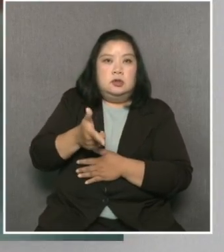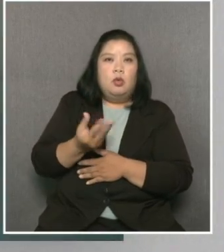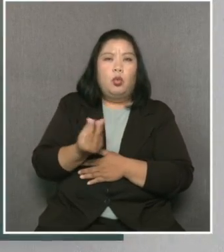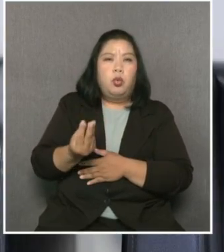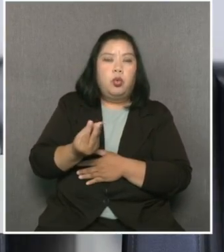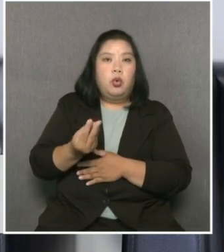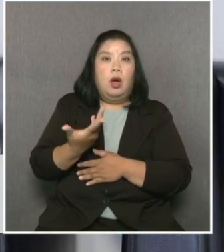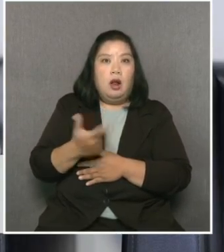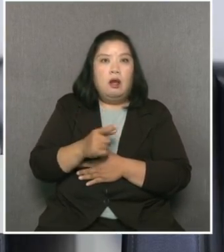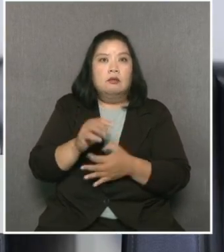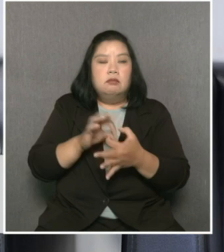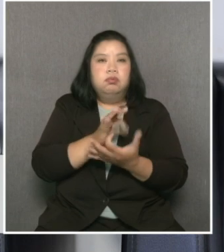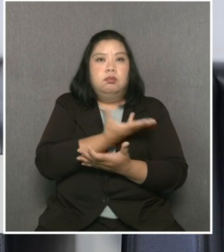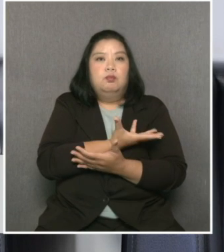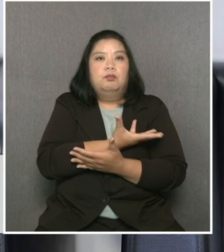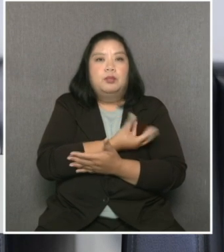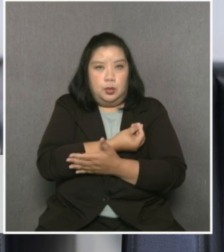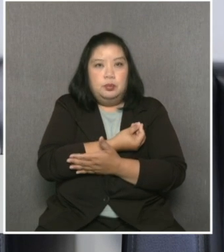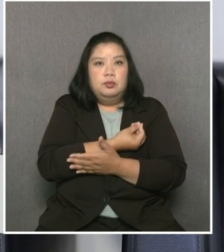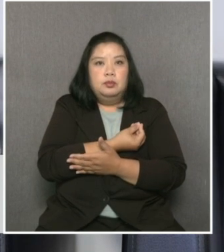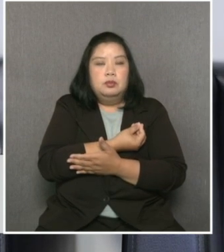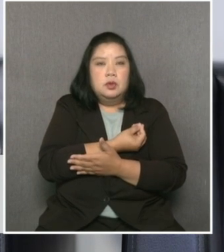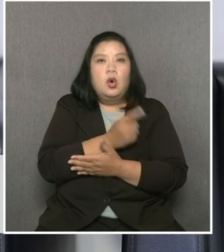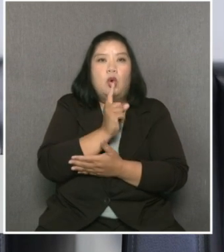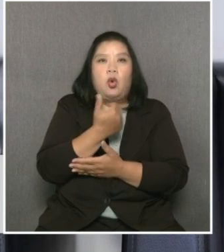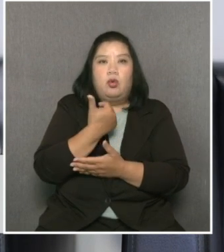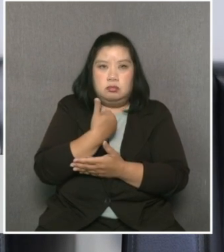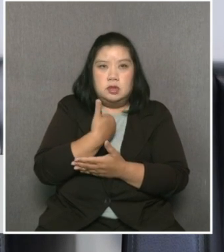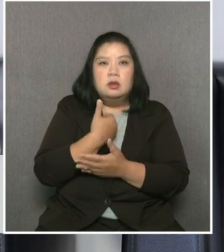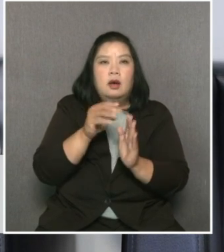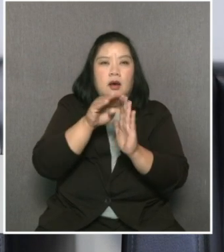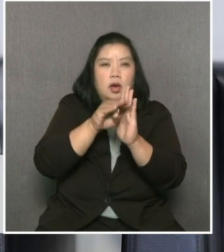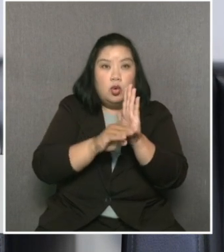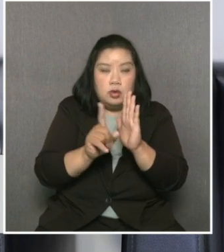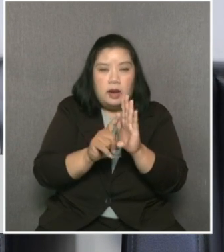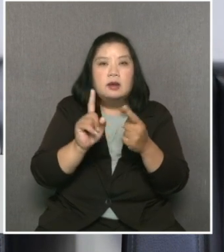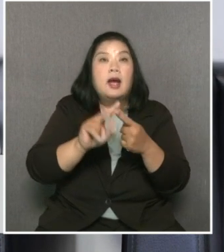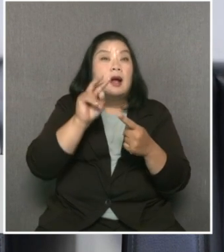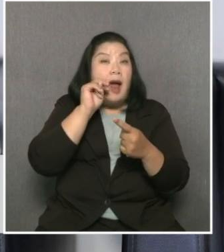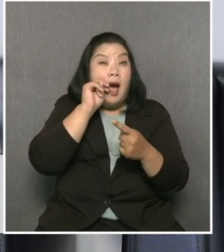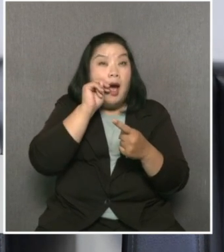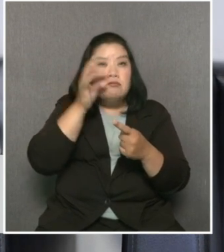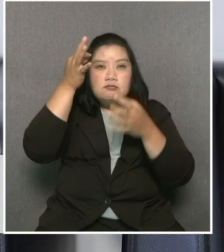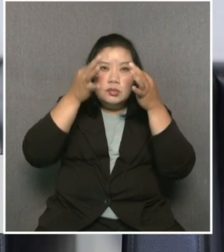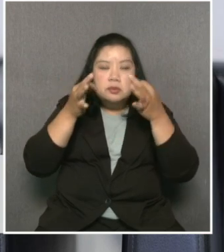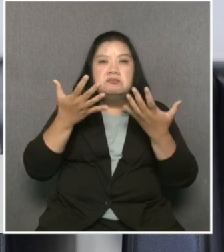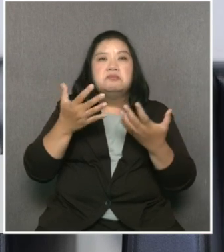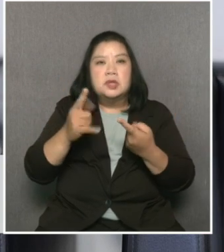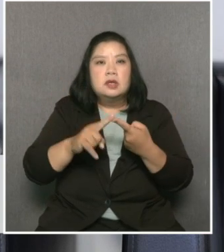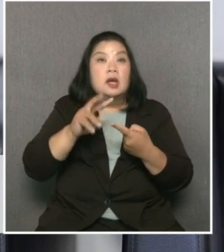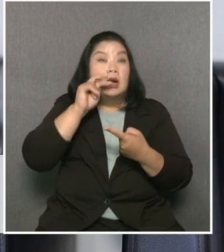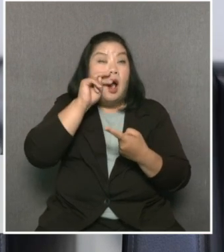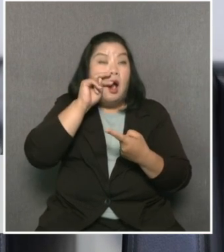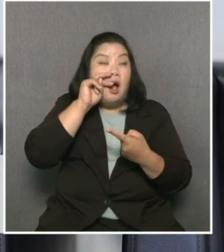ว่าจะช็อกที่จะเข้าโรงพยาบาลเนี่ยจะต้องมีการเสียน้ำขาดน้ำปริมาณมากอย่างน้อย5ลิต